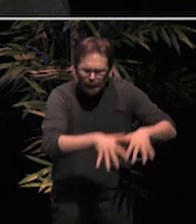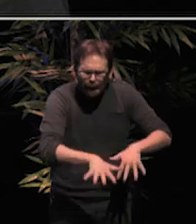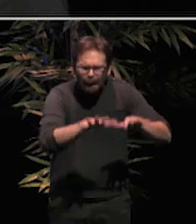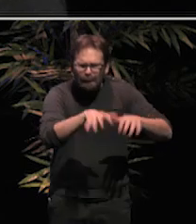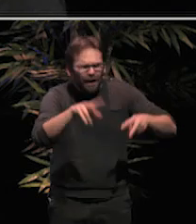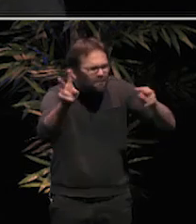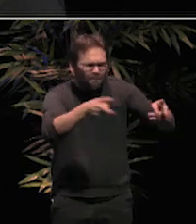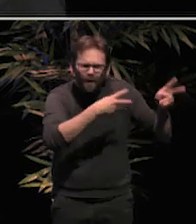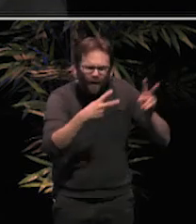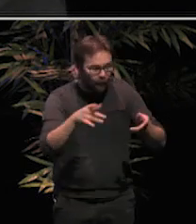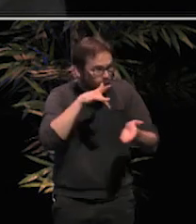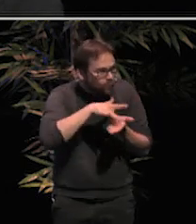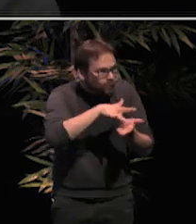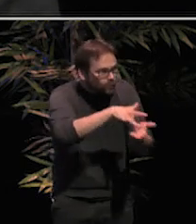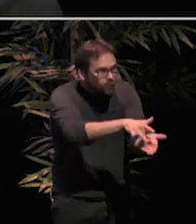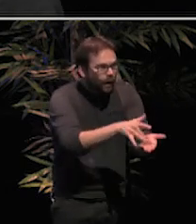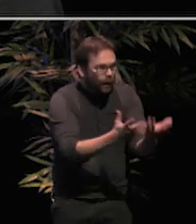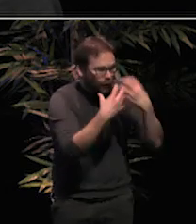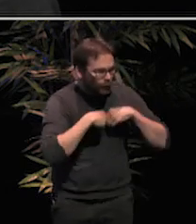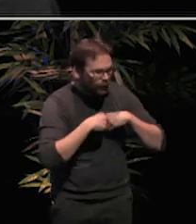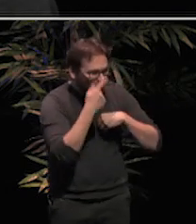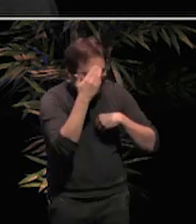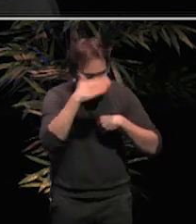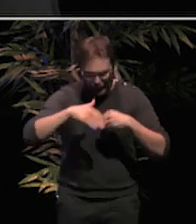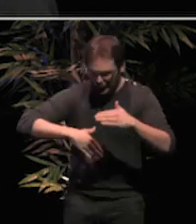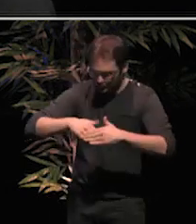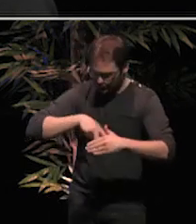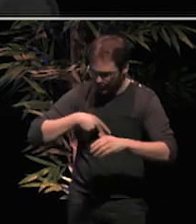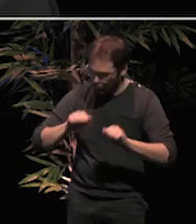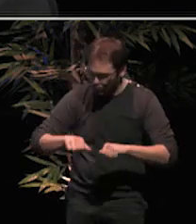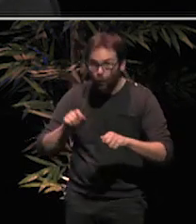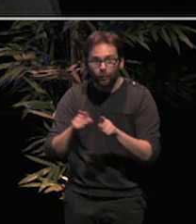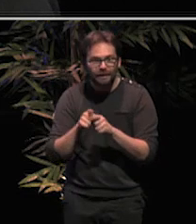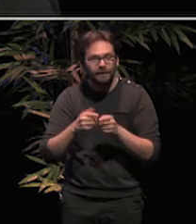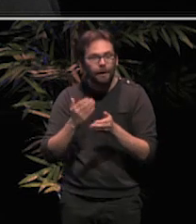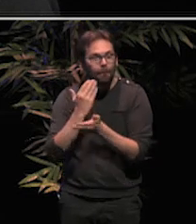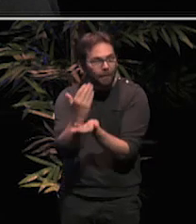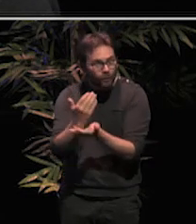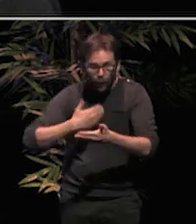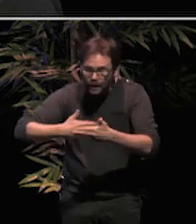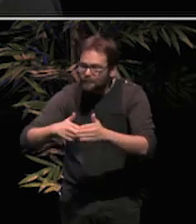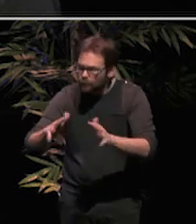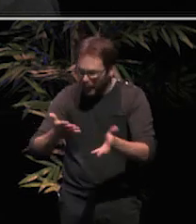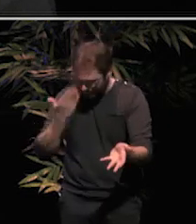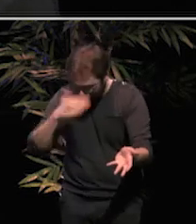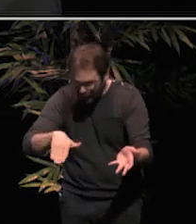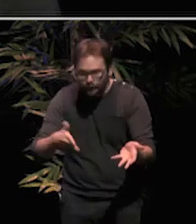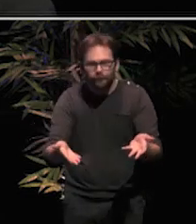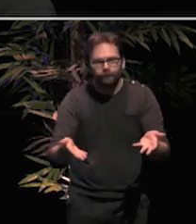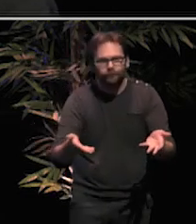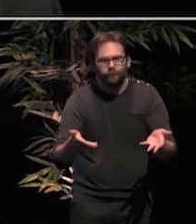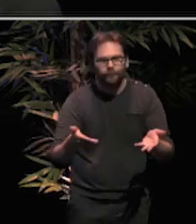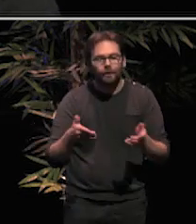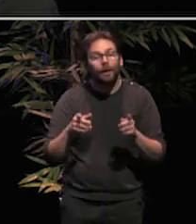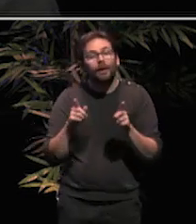pendant l'entraînement, ça m'a permis de voir jusqu'où moi je pouvais aller et jusqu'où mon bateau aussi pouvait aller dans telles conditions. Donc dans mon sport, il y a aussi un